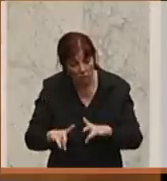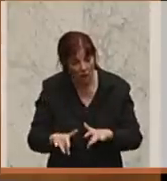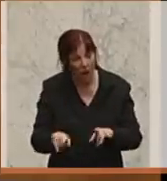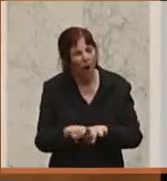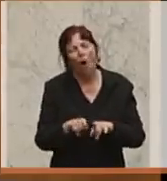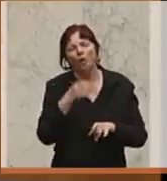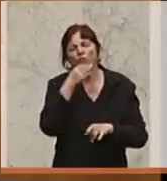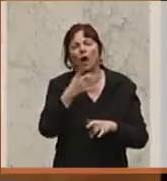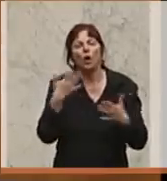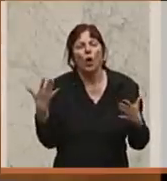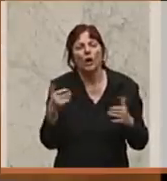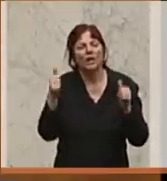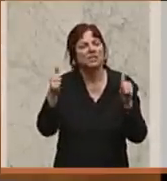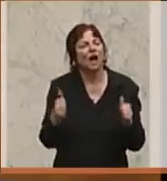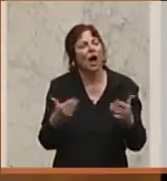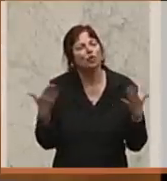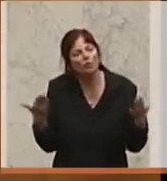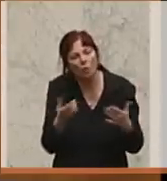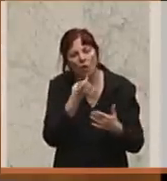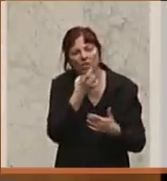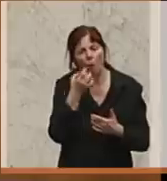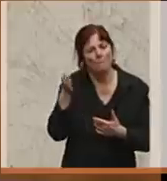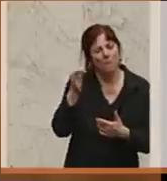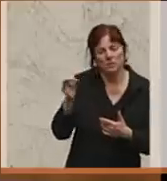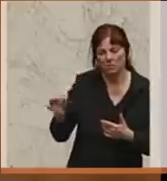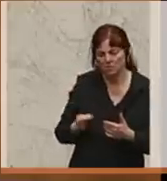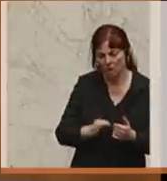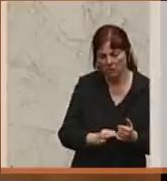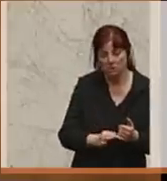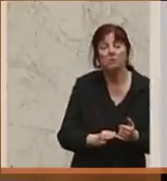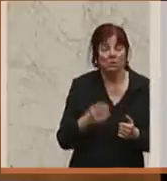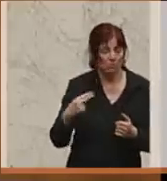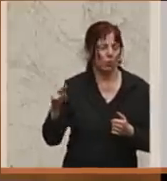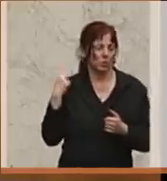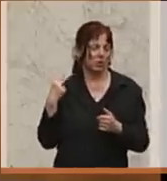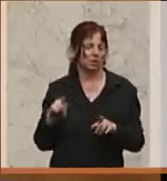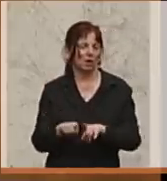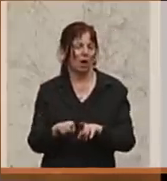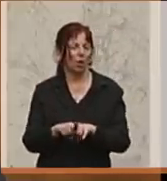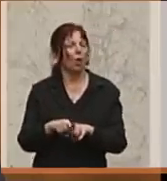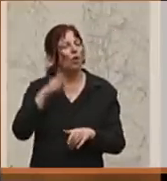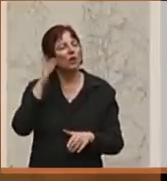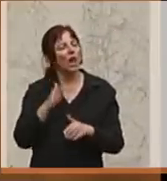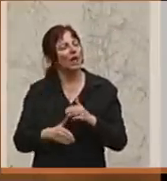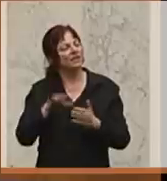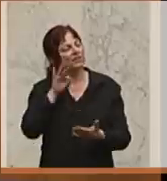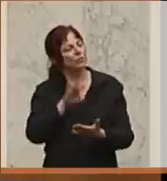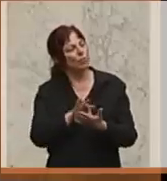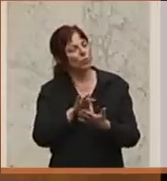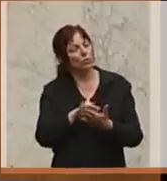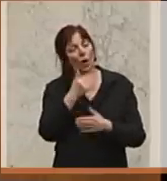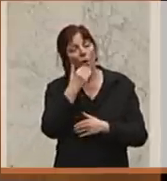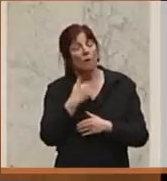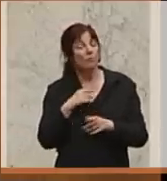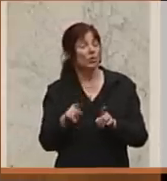platziert werden, das berücksichtigen. Und den letzten Punkt, da will ich Ihnen auch ganz klar eine